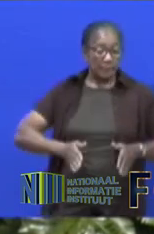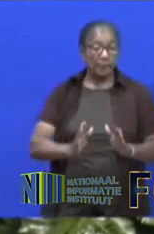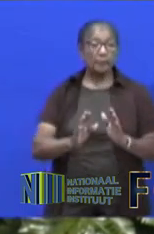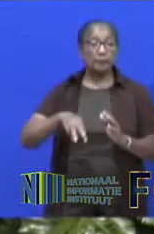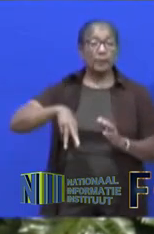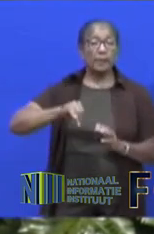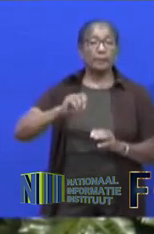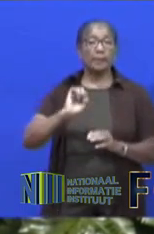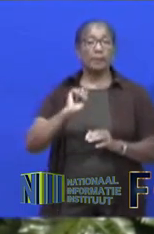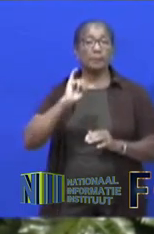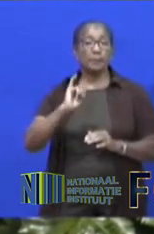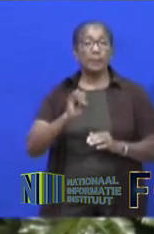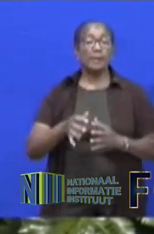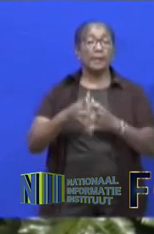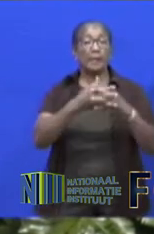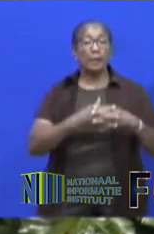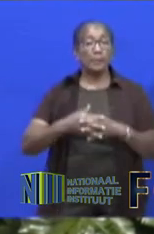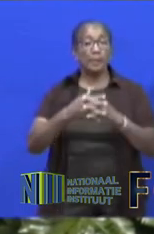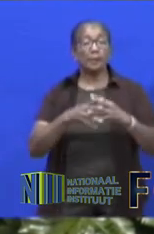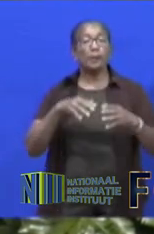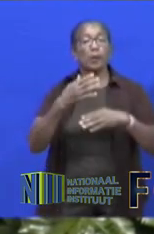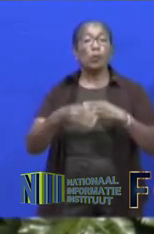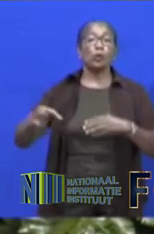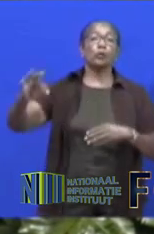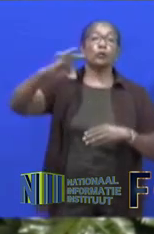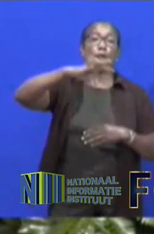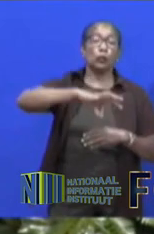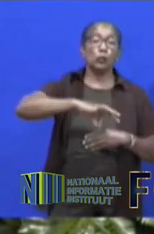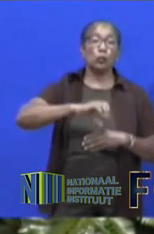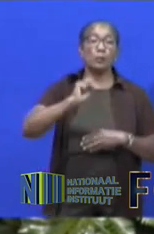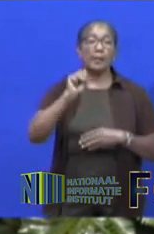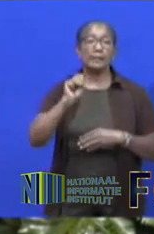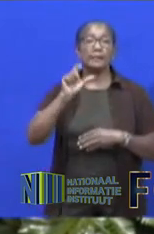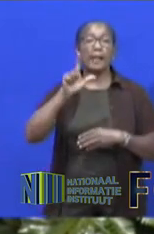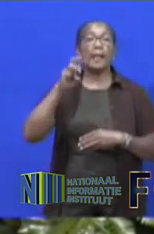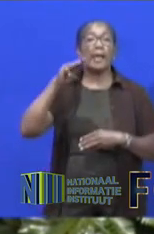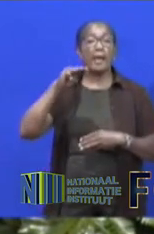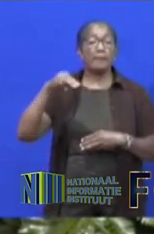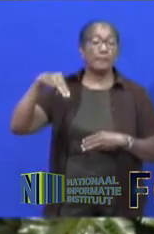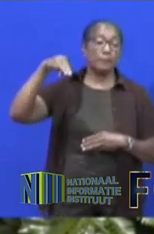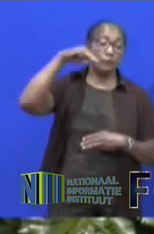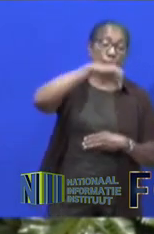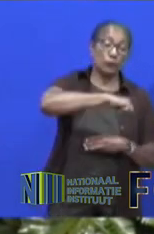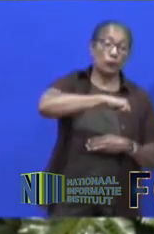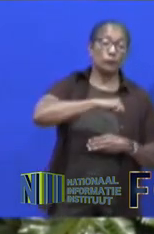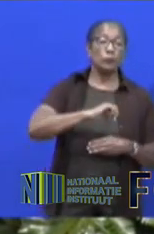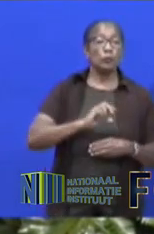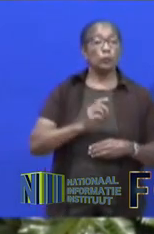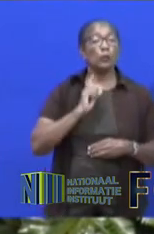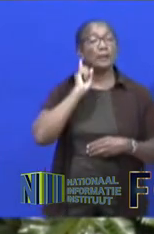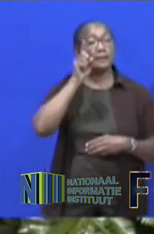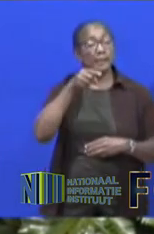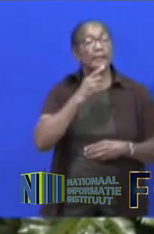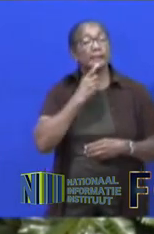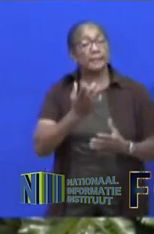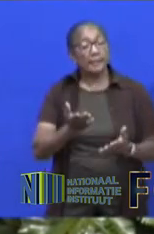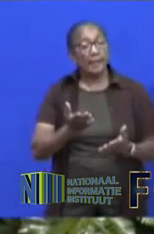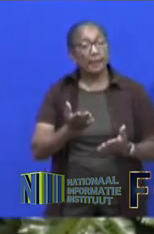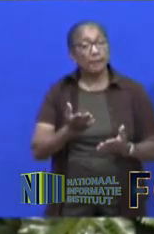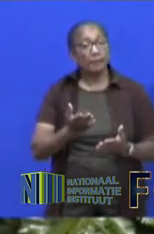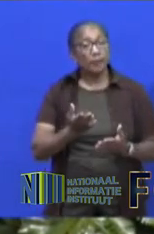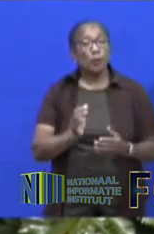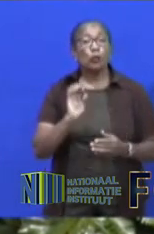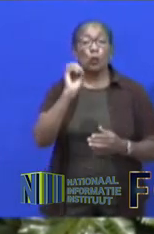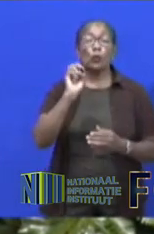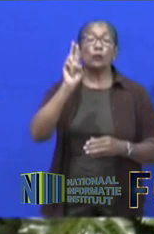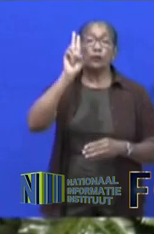Miami, Verenigde Staten van Amerika, worden teruggehaald met een SLM-vlucht. Zoals eerder aangegeven, zal